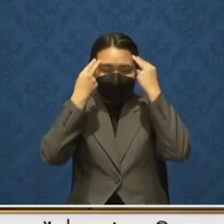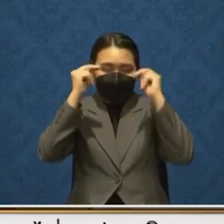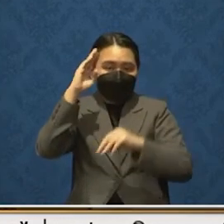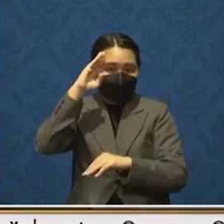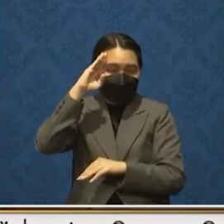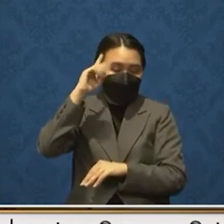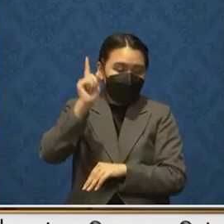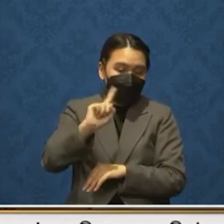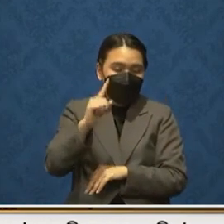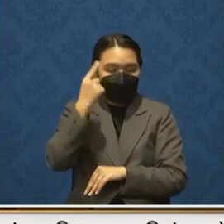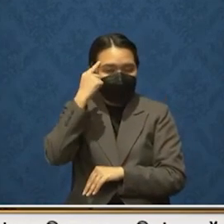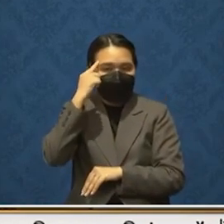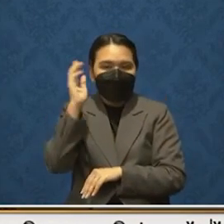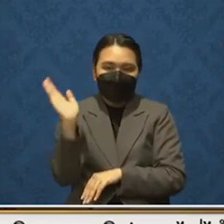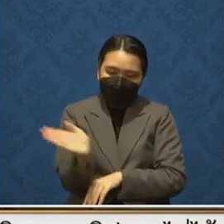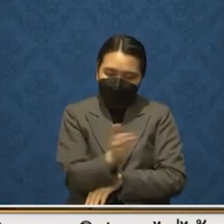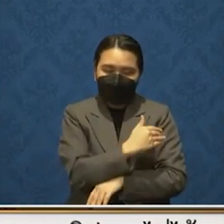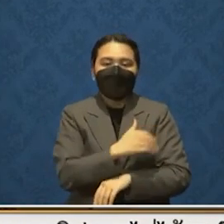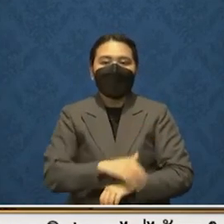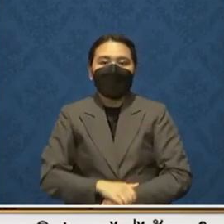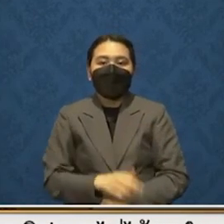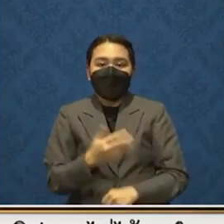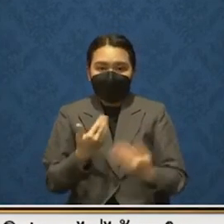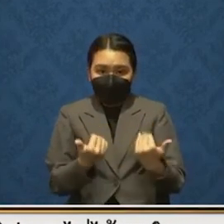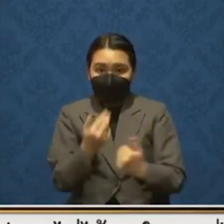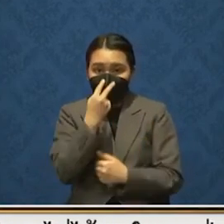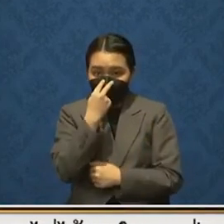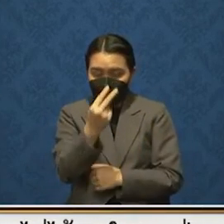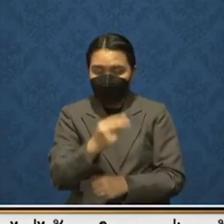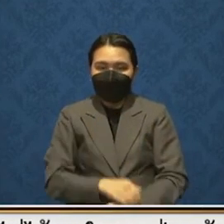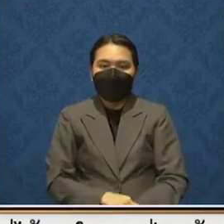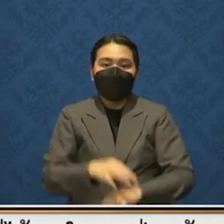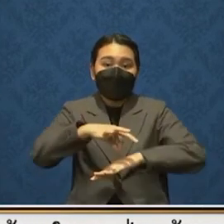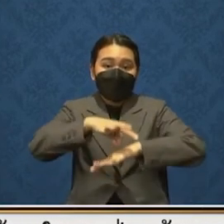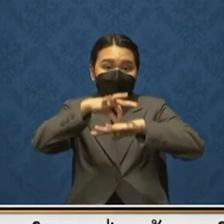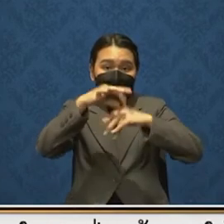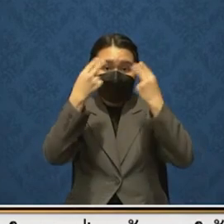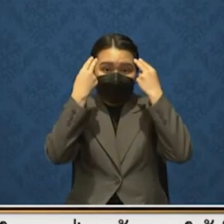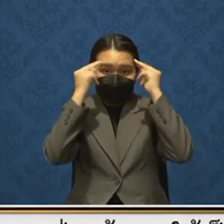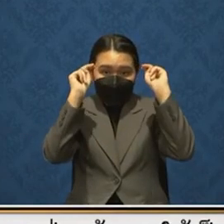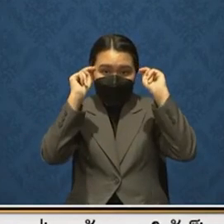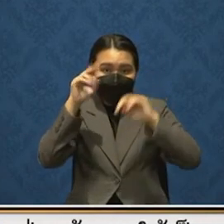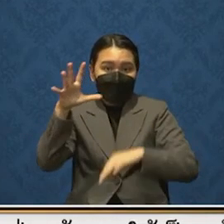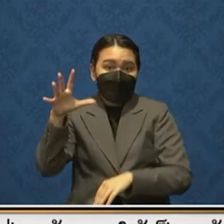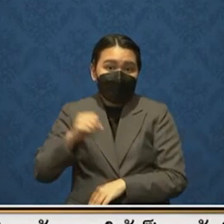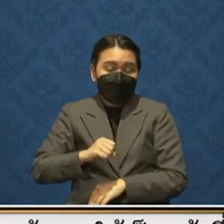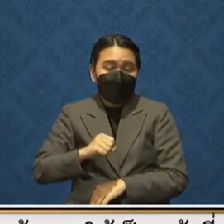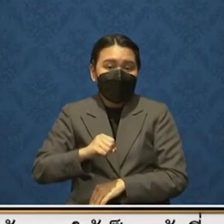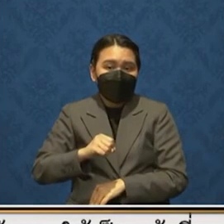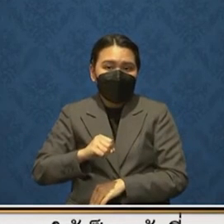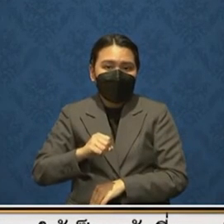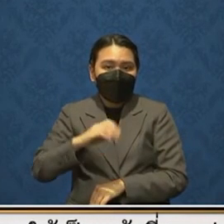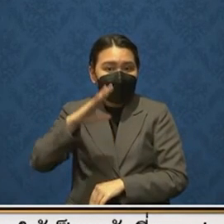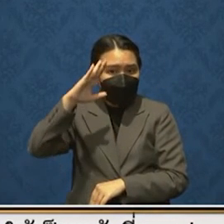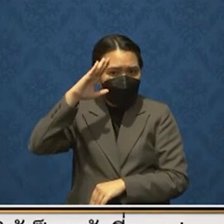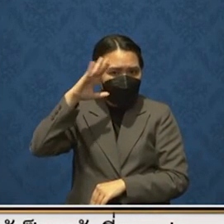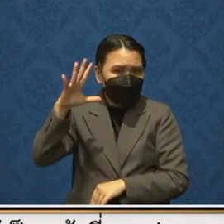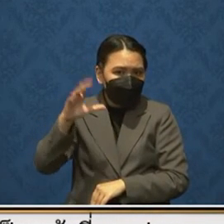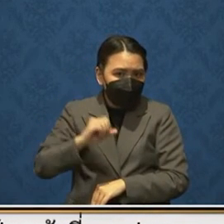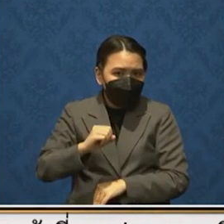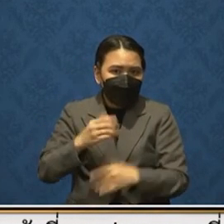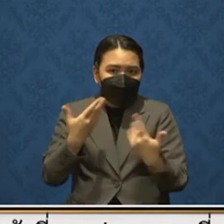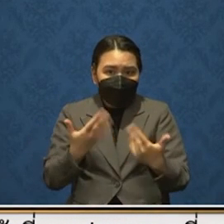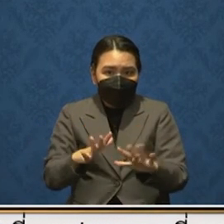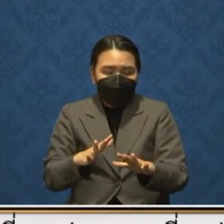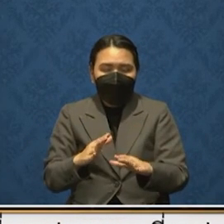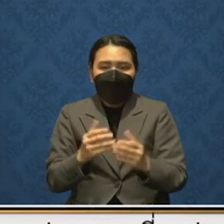นี่เราลมาดูกัครับเรามาดูว่าตำแ่งนายุติมาจากตะหารกเปอยางไรบครับ